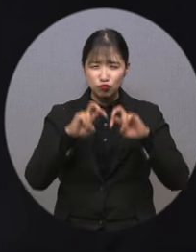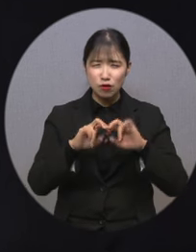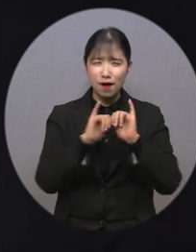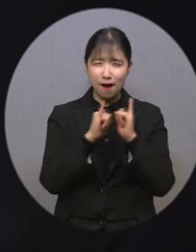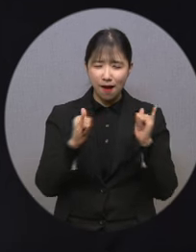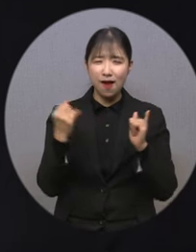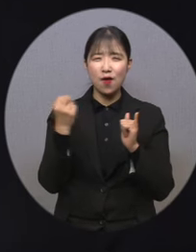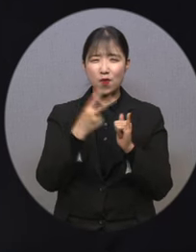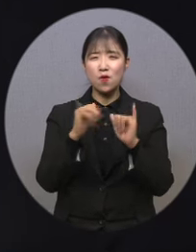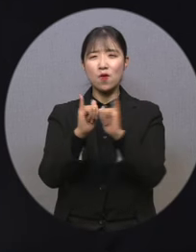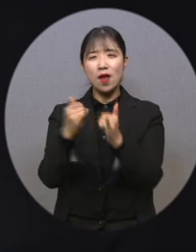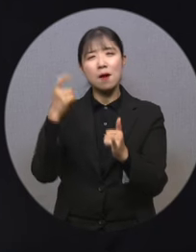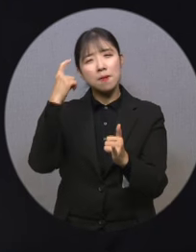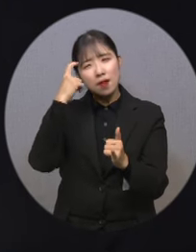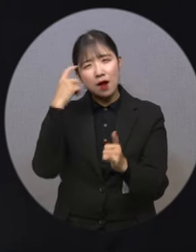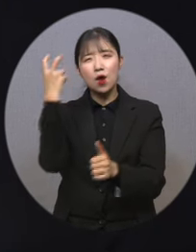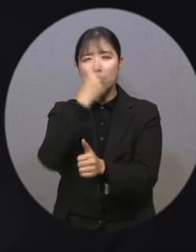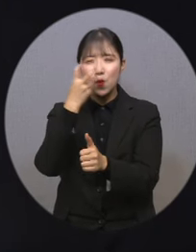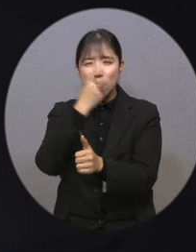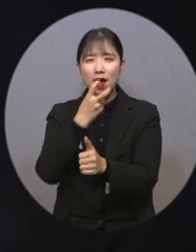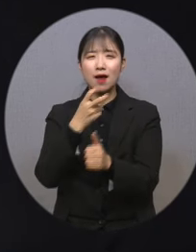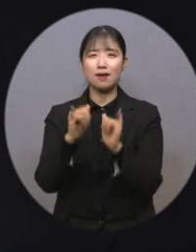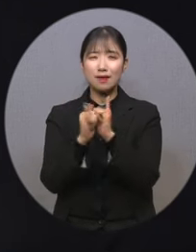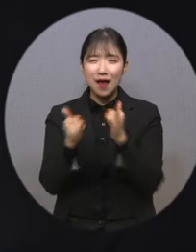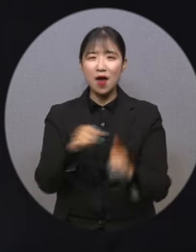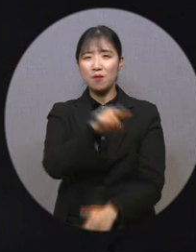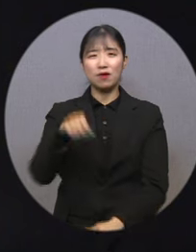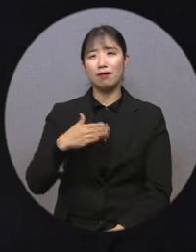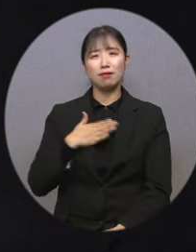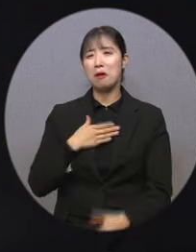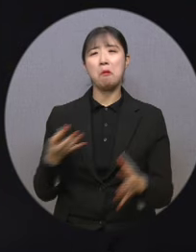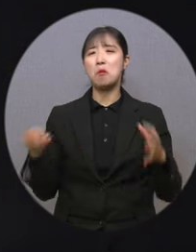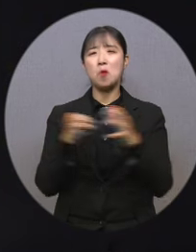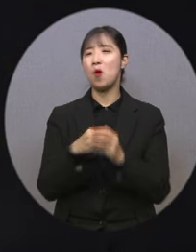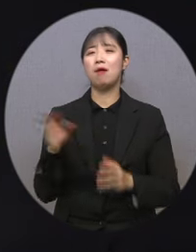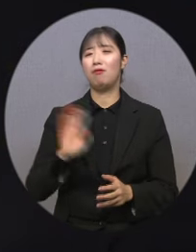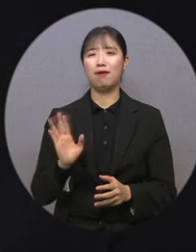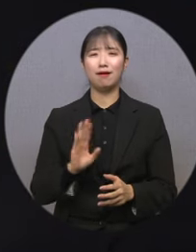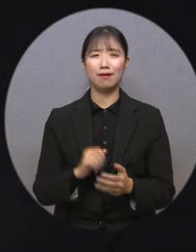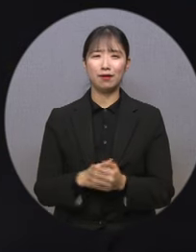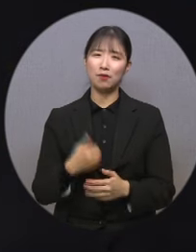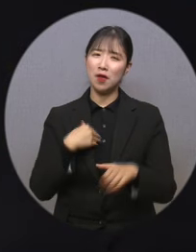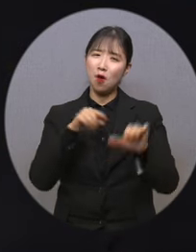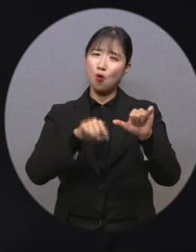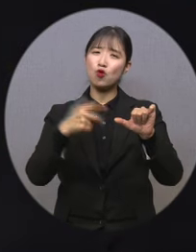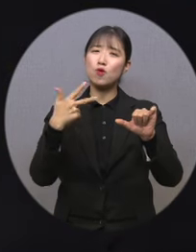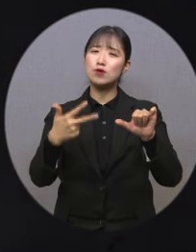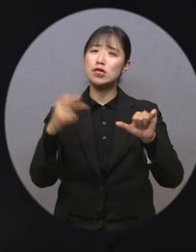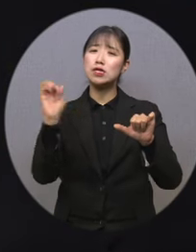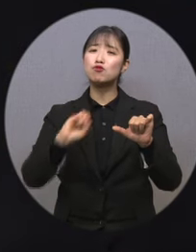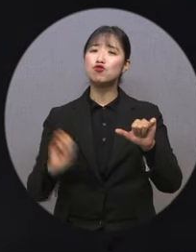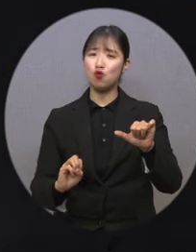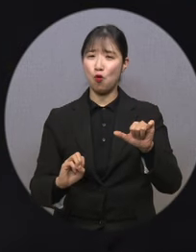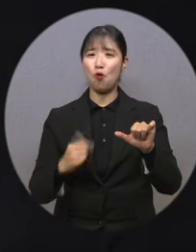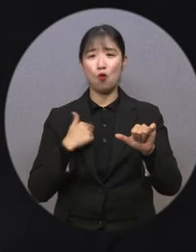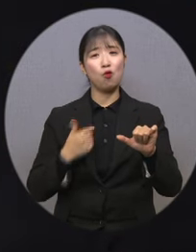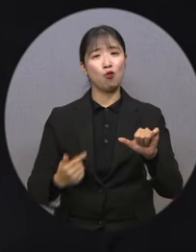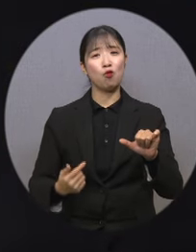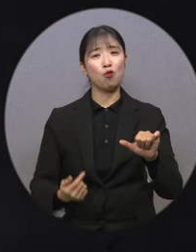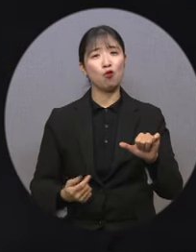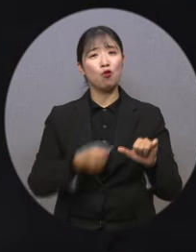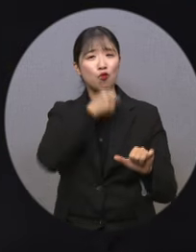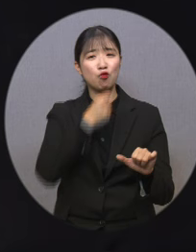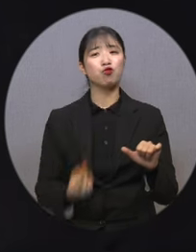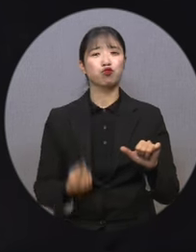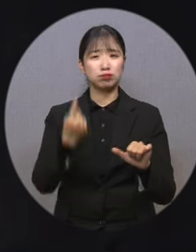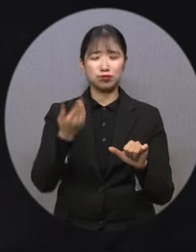여론조사 기관들은 저를 넣어주지 않잖아요 잘. 예, 제가 뭐 5.7%까지 나온 지가 한 달이 넘었는데